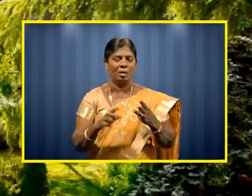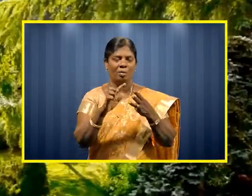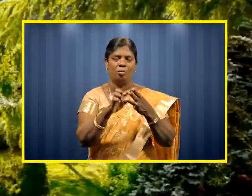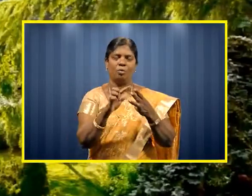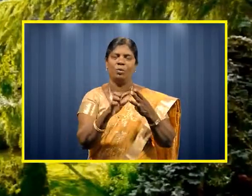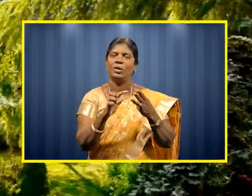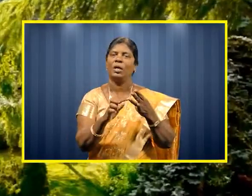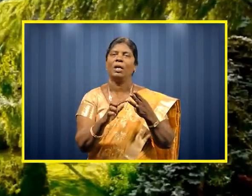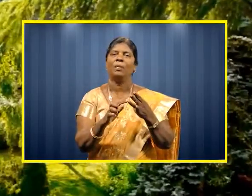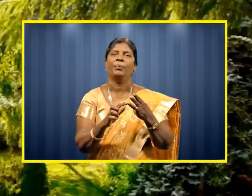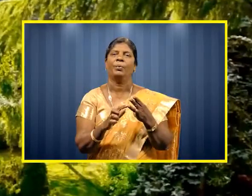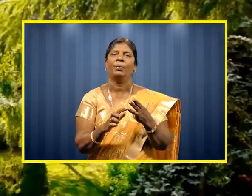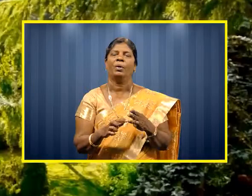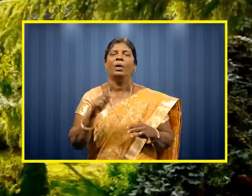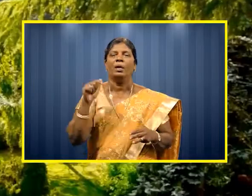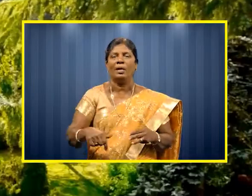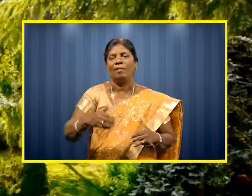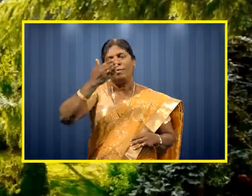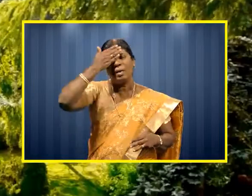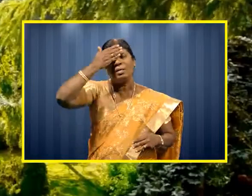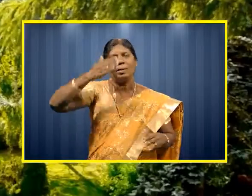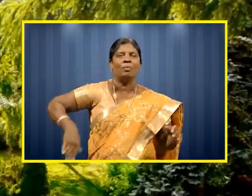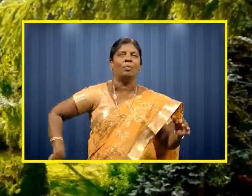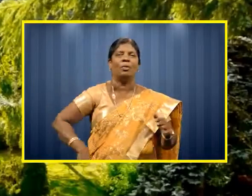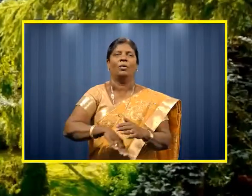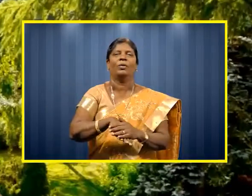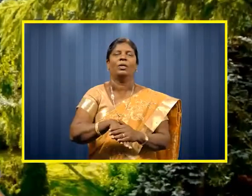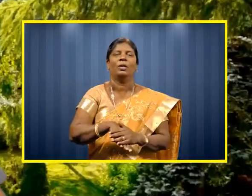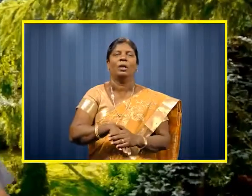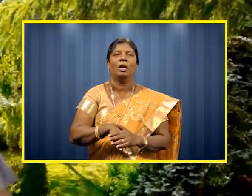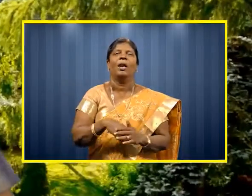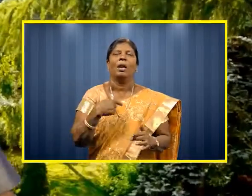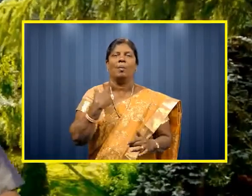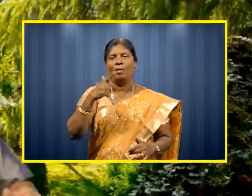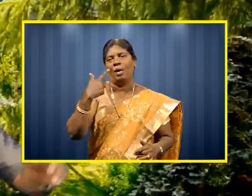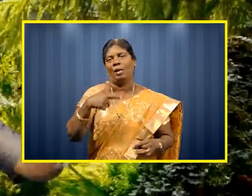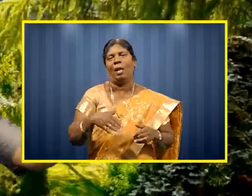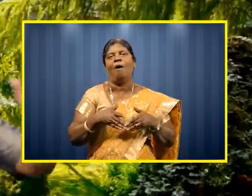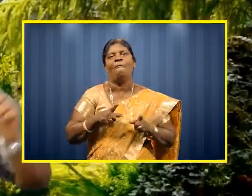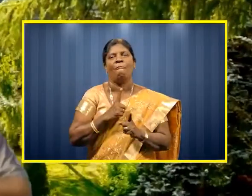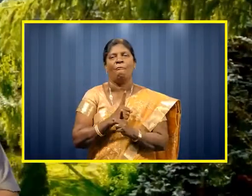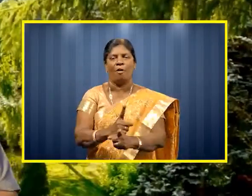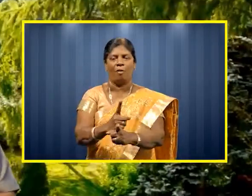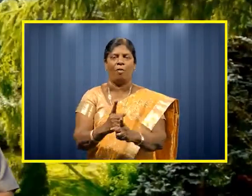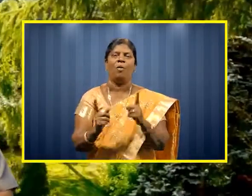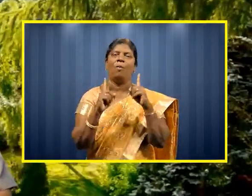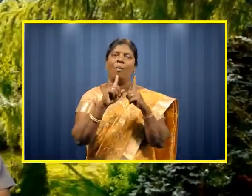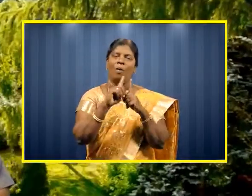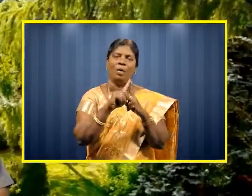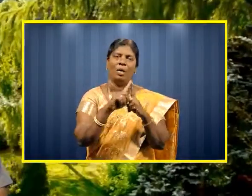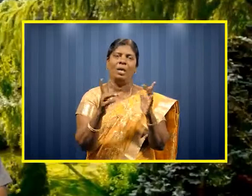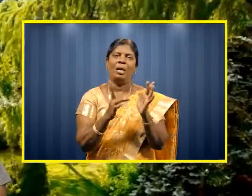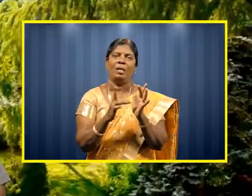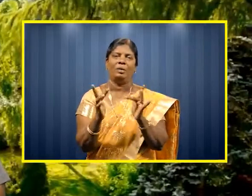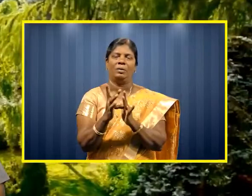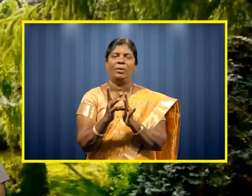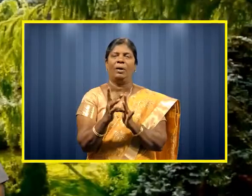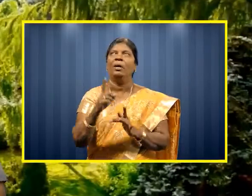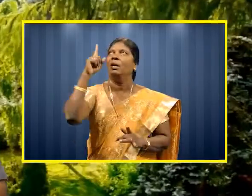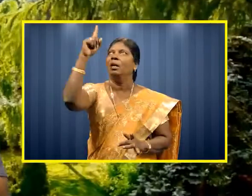முடியும்? இந்த 3 காரியங்கள் தான். இந்த வருடம் முழுவதிலும் அதை நீங்கள் அபியாசப்படுத்துங்கள்.